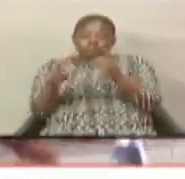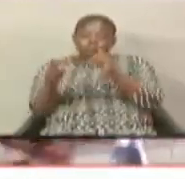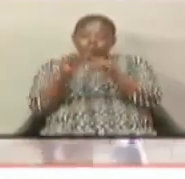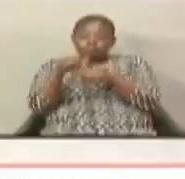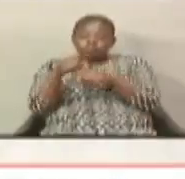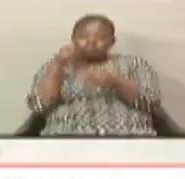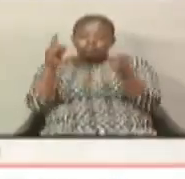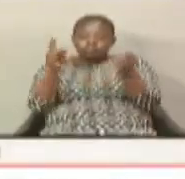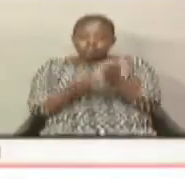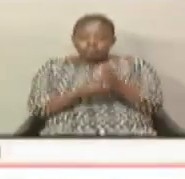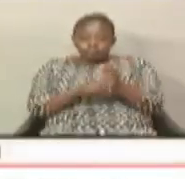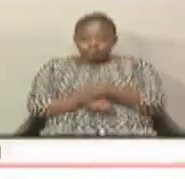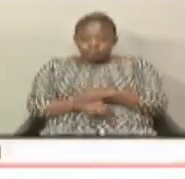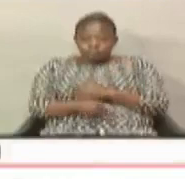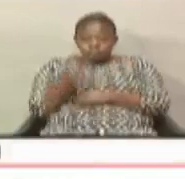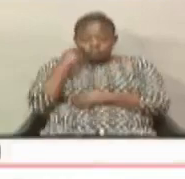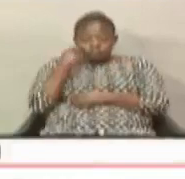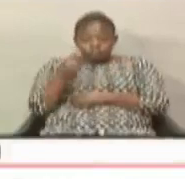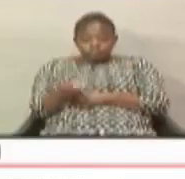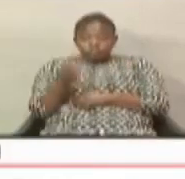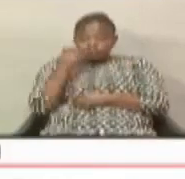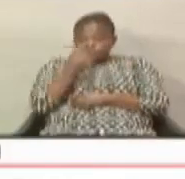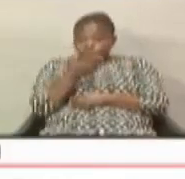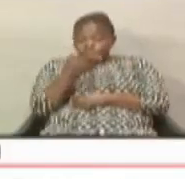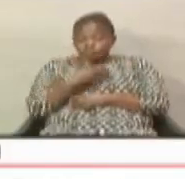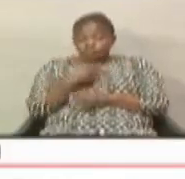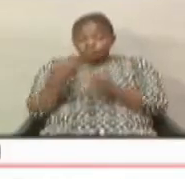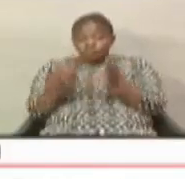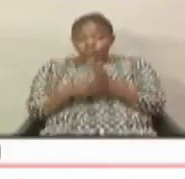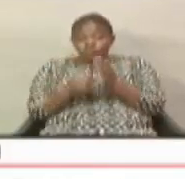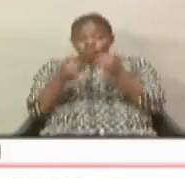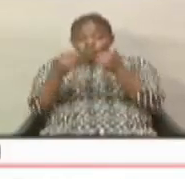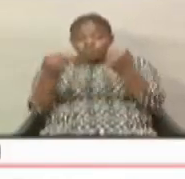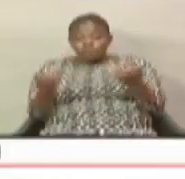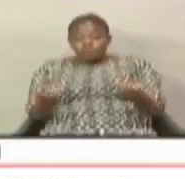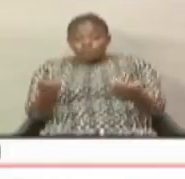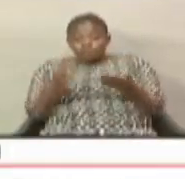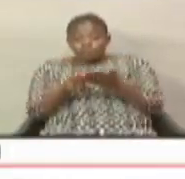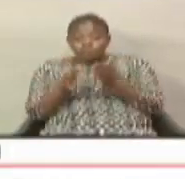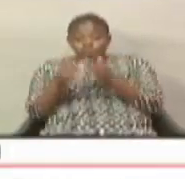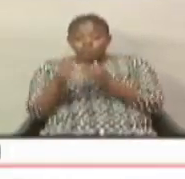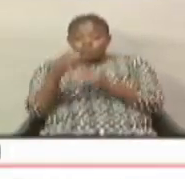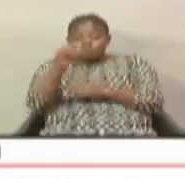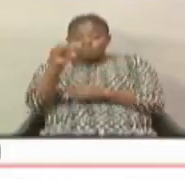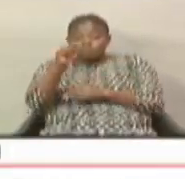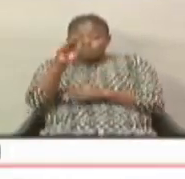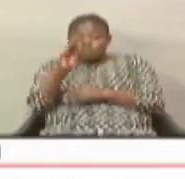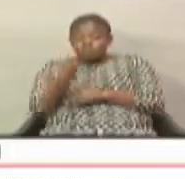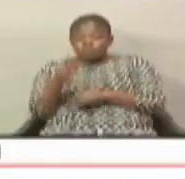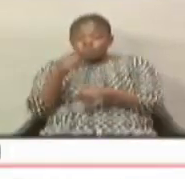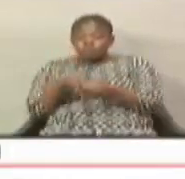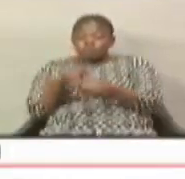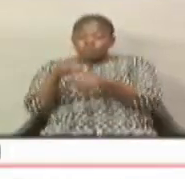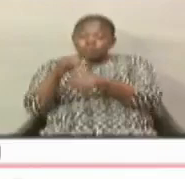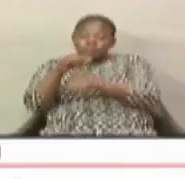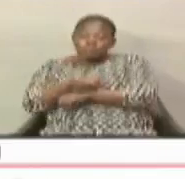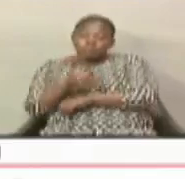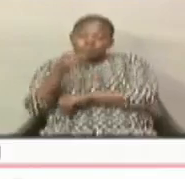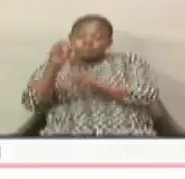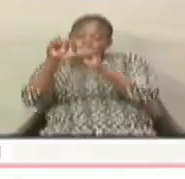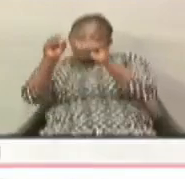bafunyeemu. Olaba nti kati performing arts tulina obuzibu, abaana bafuuka ba celebrity nga bakyali ku masomero, wataba